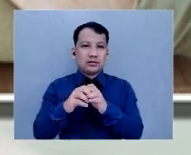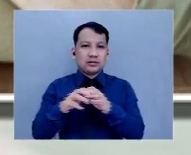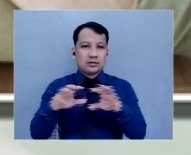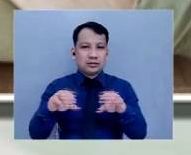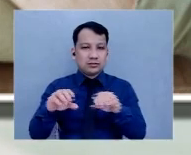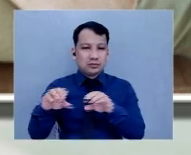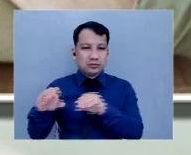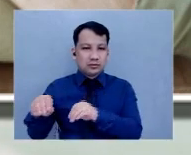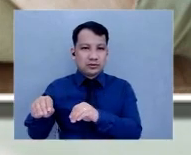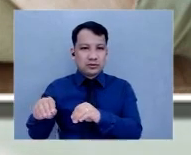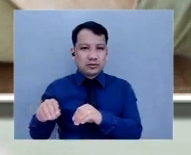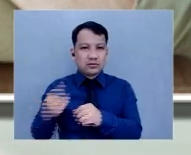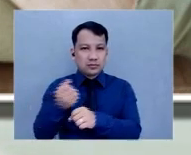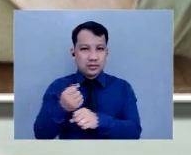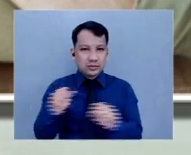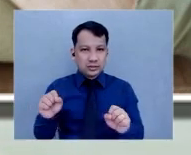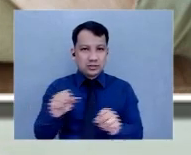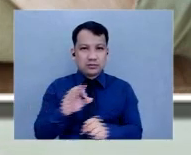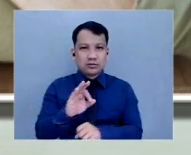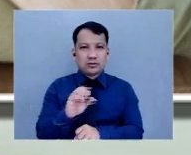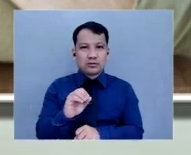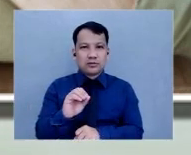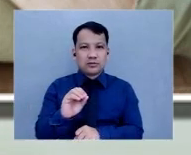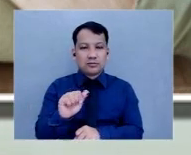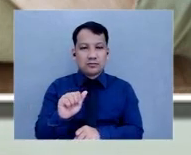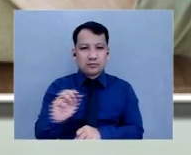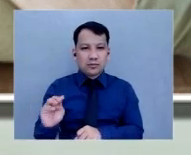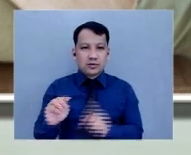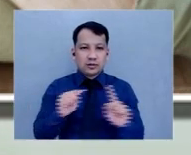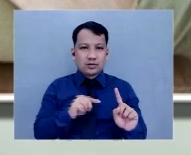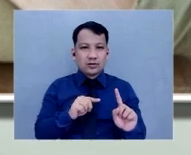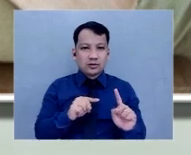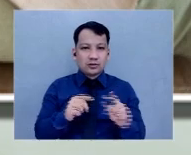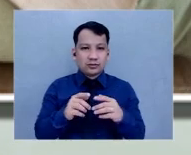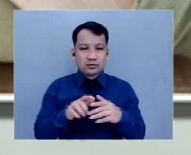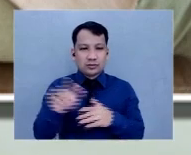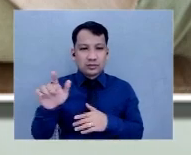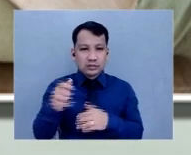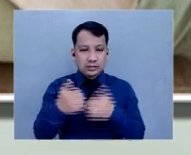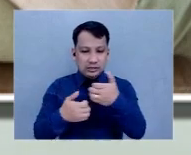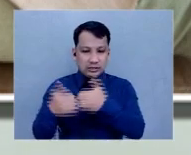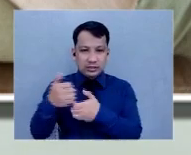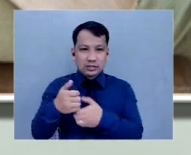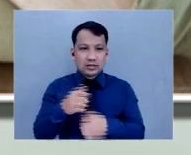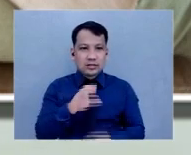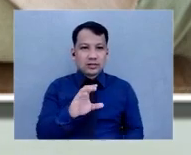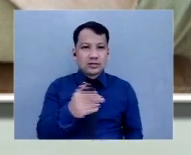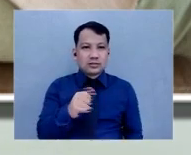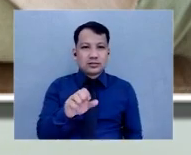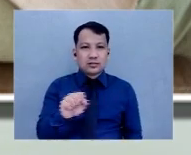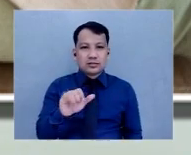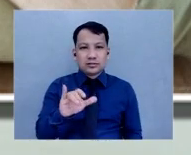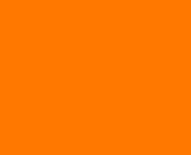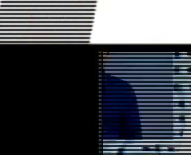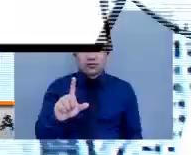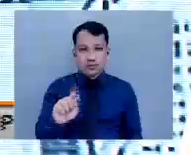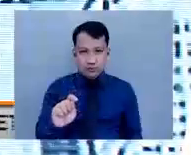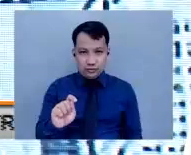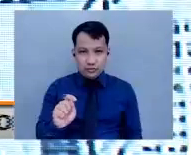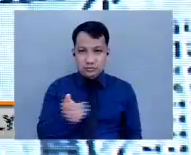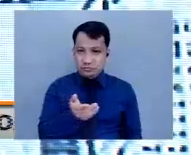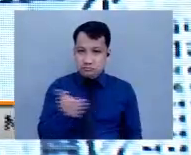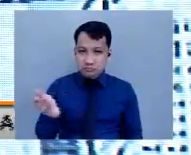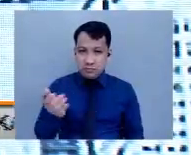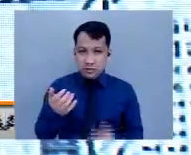at mas ligtas na folds. Ideya naman yan ng aeronautical engineer na si Charles Yost. Mga kapatid, sa